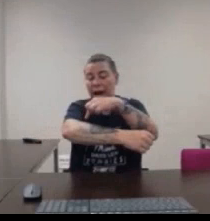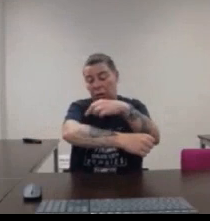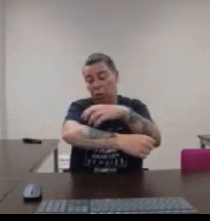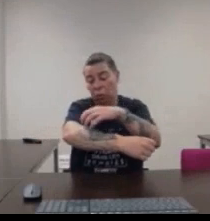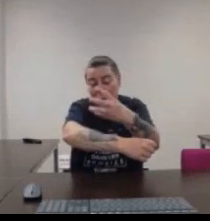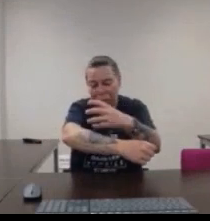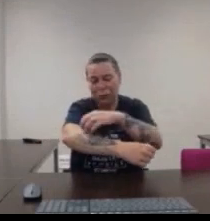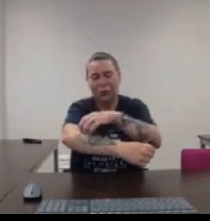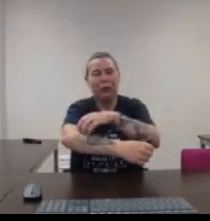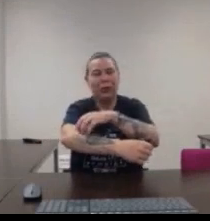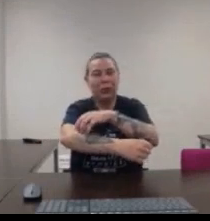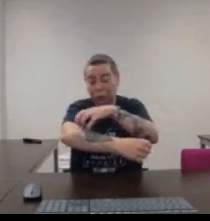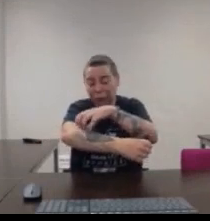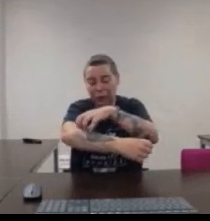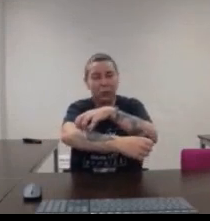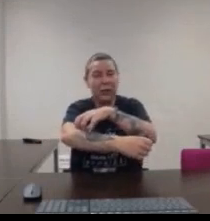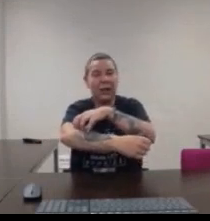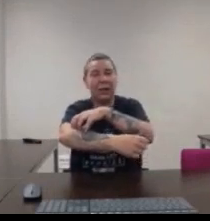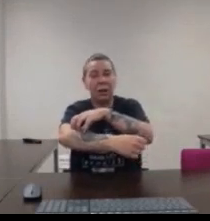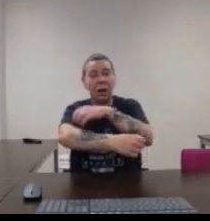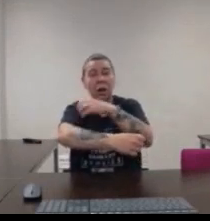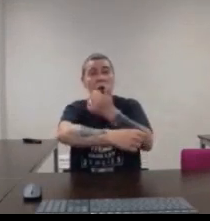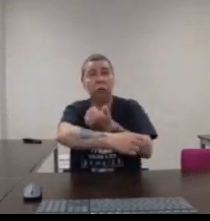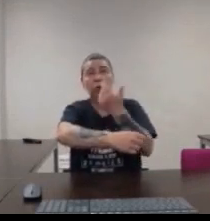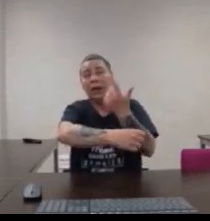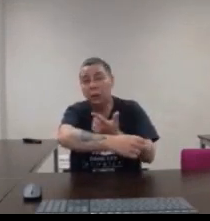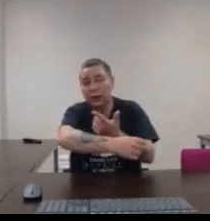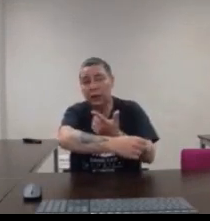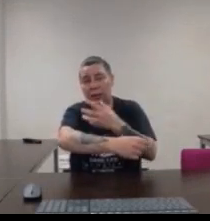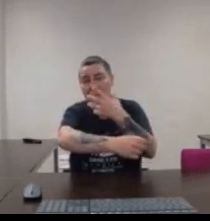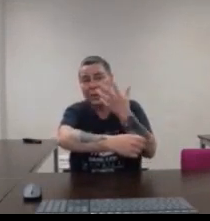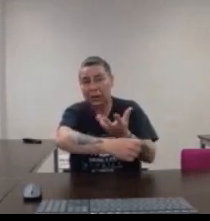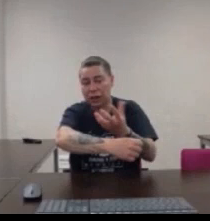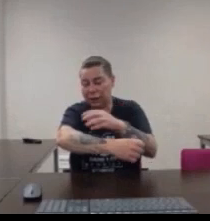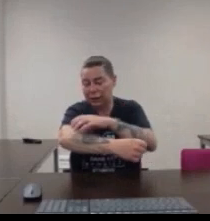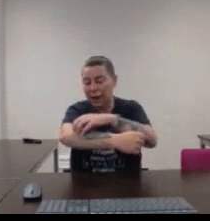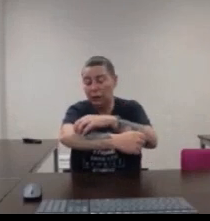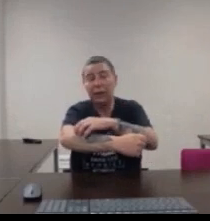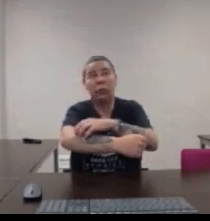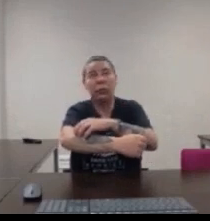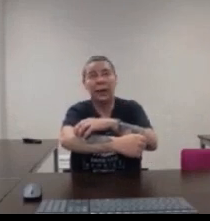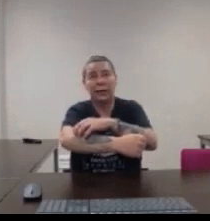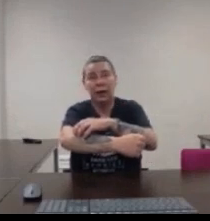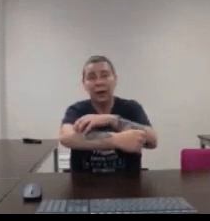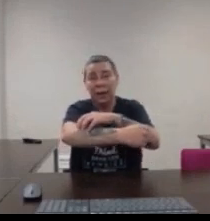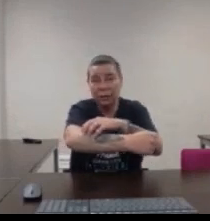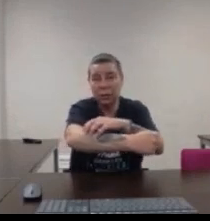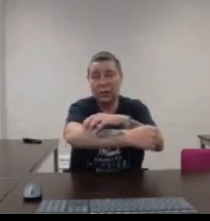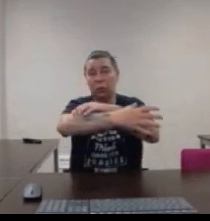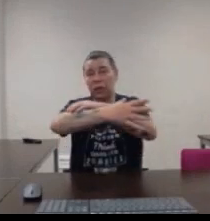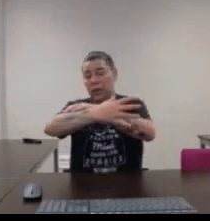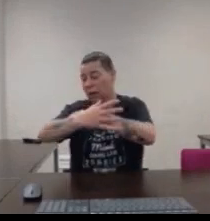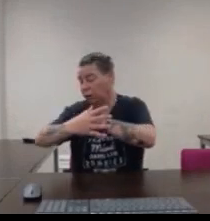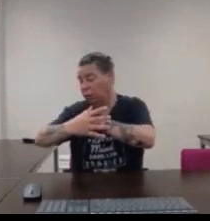ce qu'il a en lui, en l'occurrence dans le sang qui est bloqué à l'intérieur, le sucre et l'oxygène, qui est l'énergie nécessaire à le faire se contracter. Mais